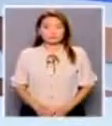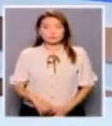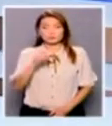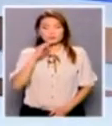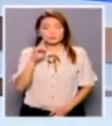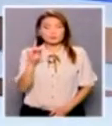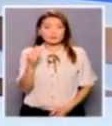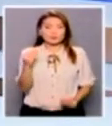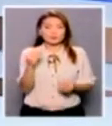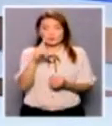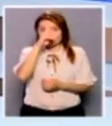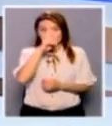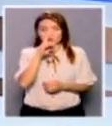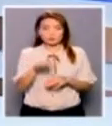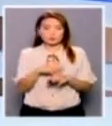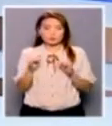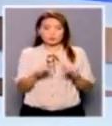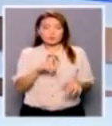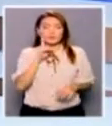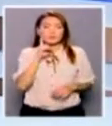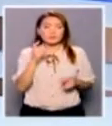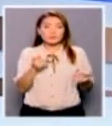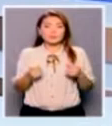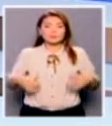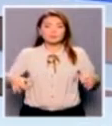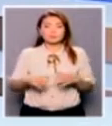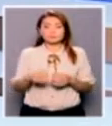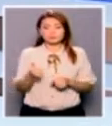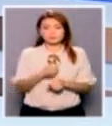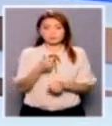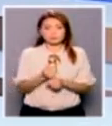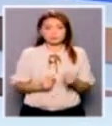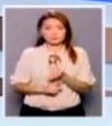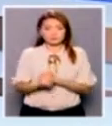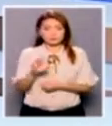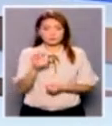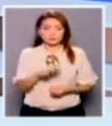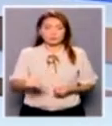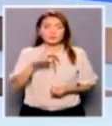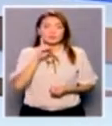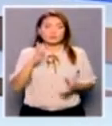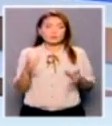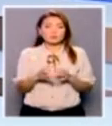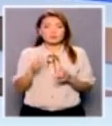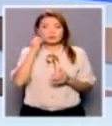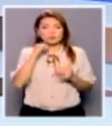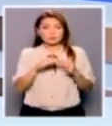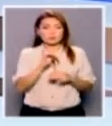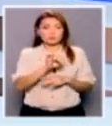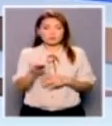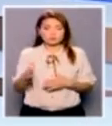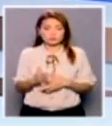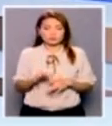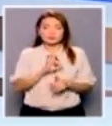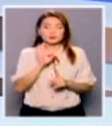Казан қайырымдылық айы. Осы орайда жастар саясаты мәселелері басқармасының бастамасымен атыраулық еріктілер қарттар үйіне барды.